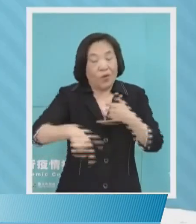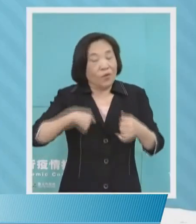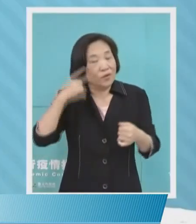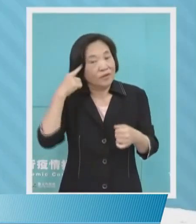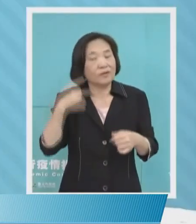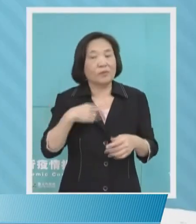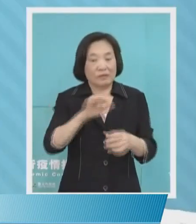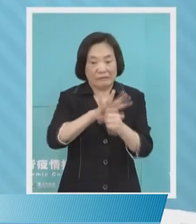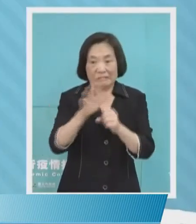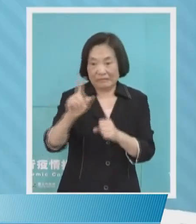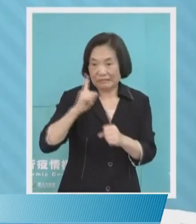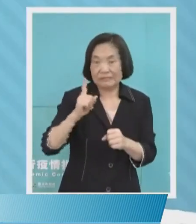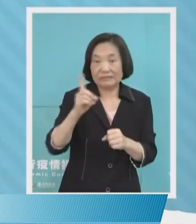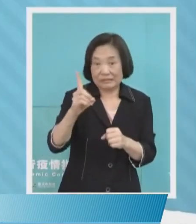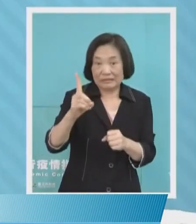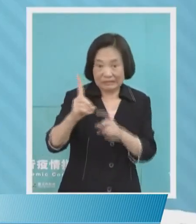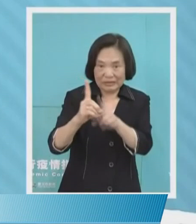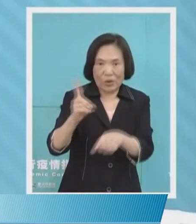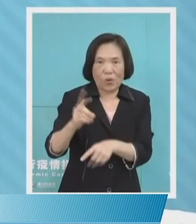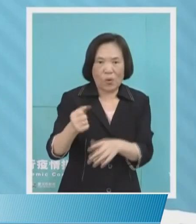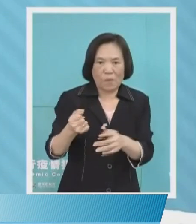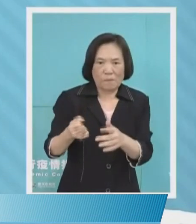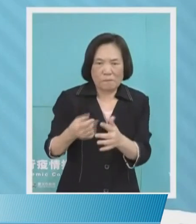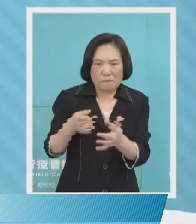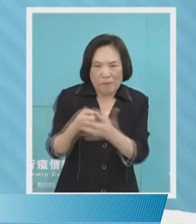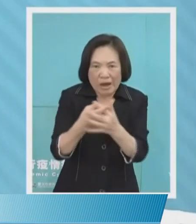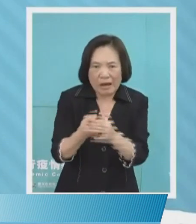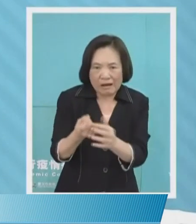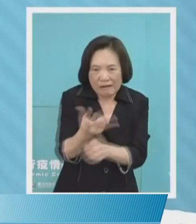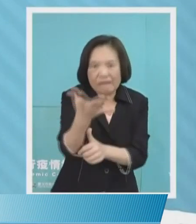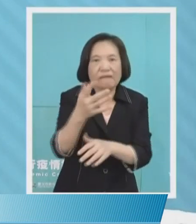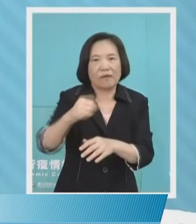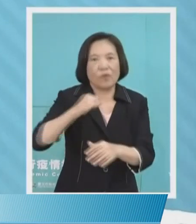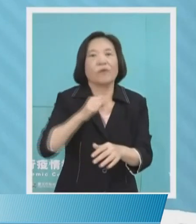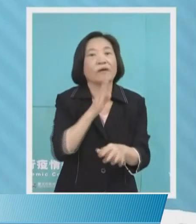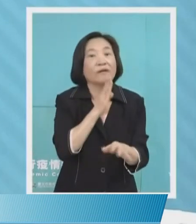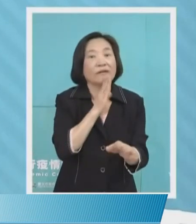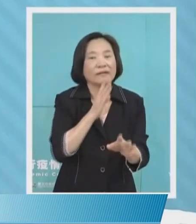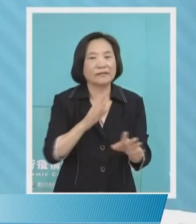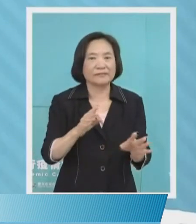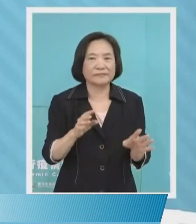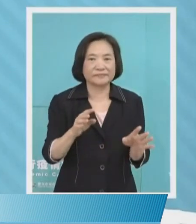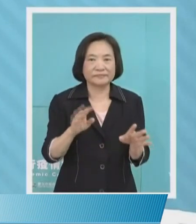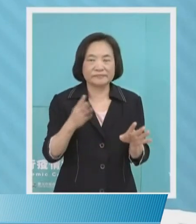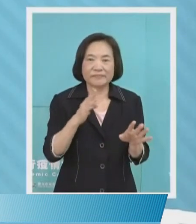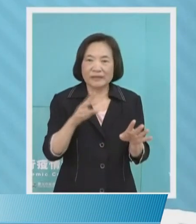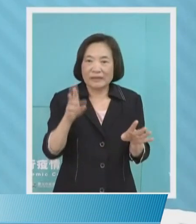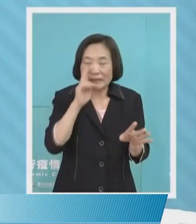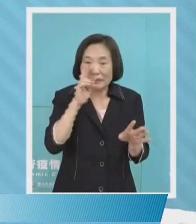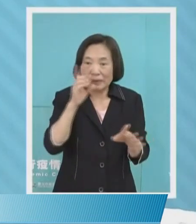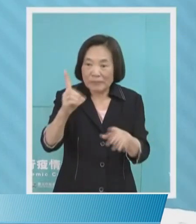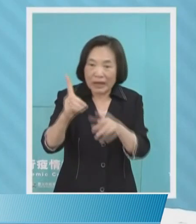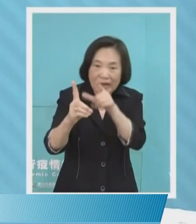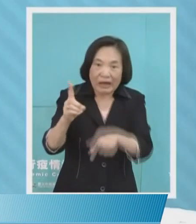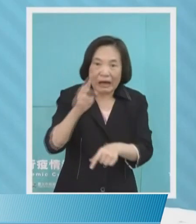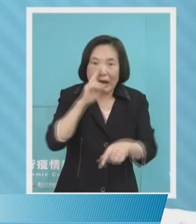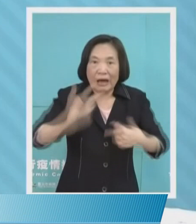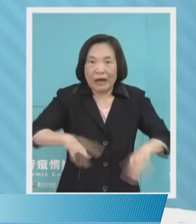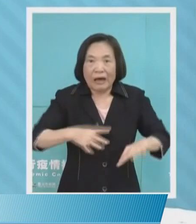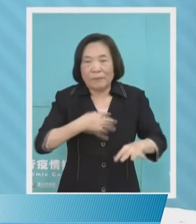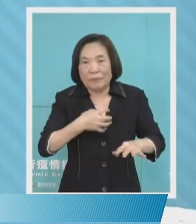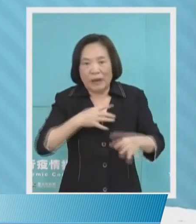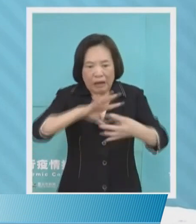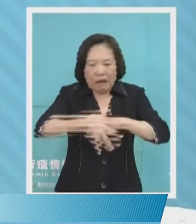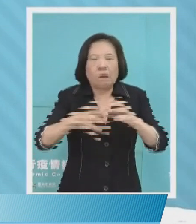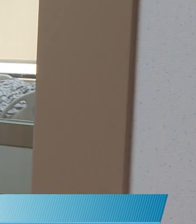然，它的穿透力比较强，传染力比较强，这我们都知道。但是不要说我看到一例 Delta 病毒就地球毁灭，不要